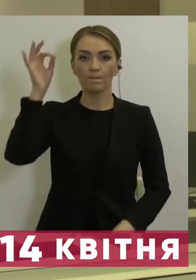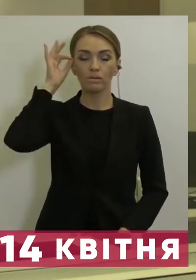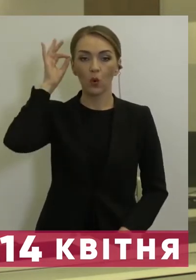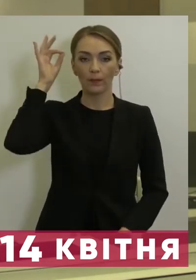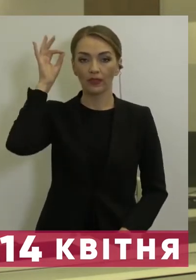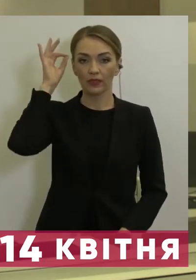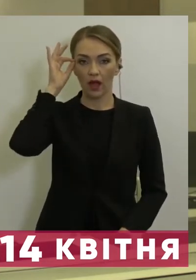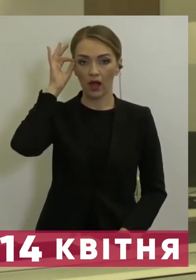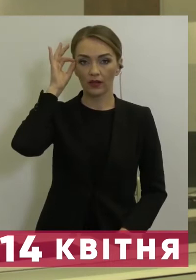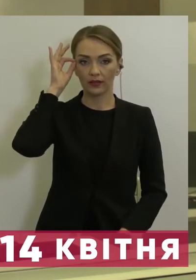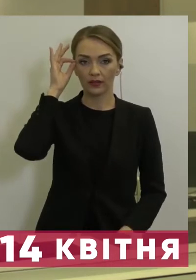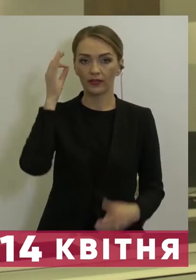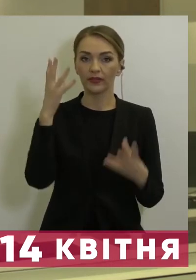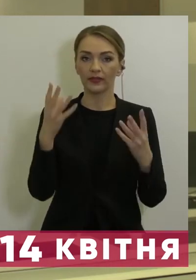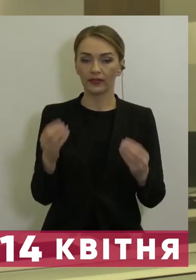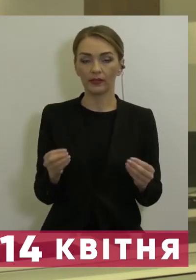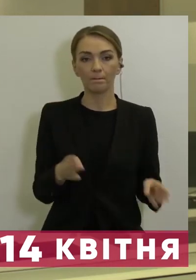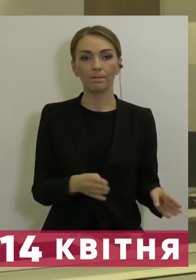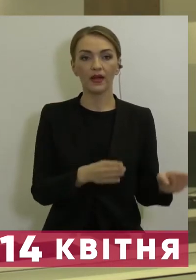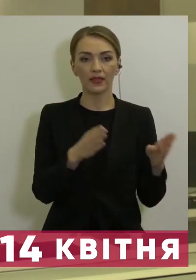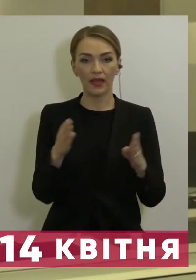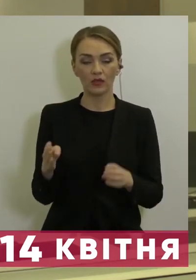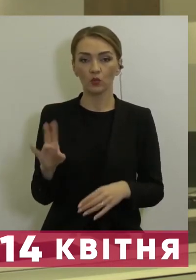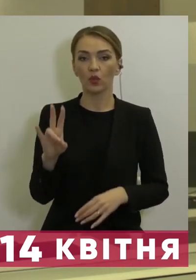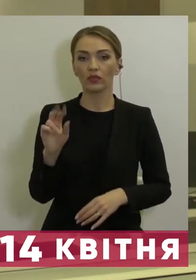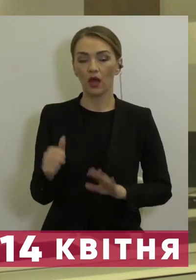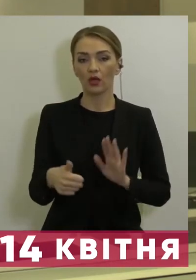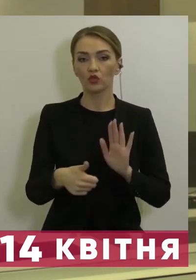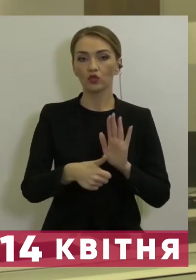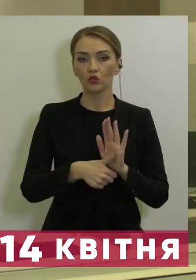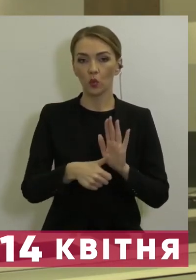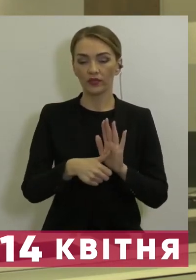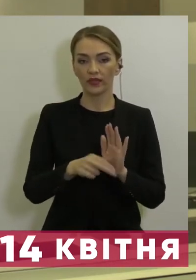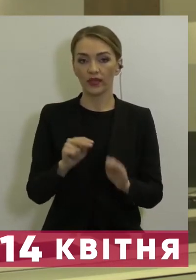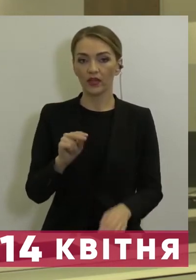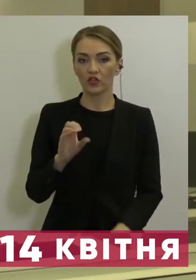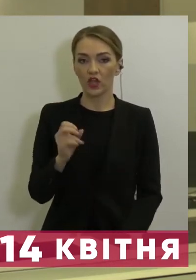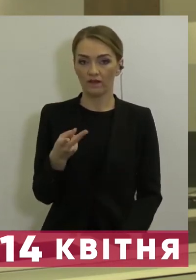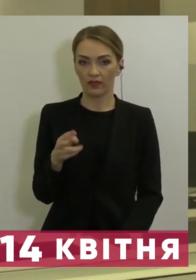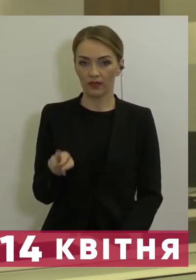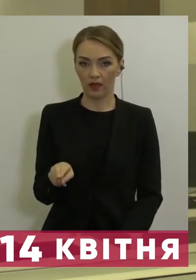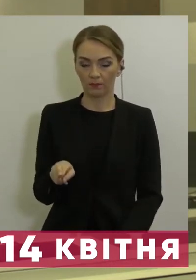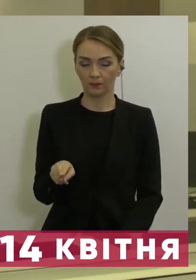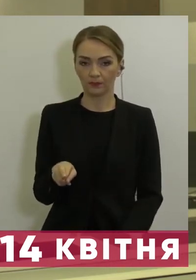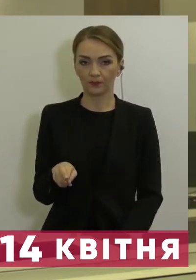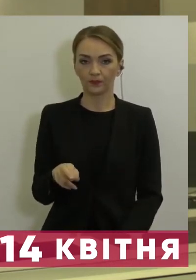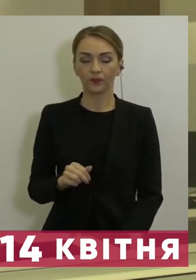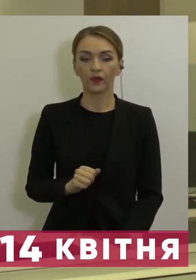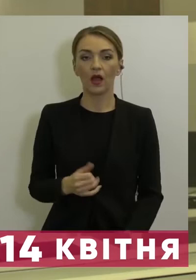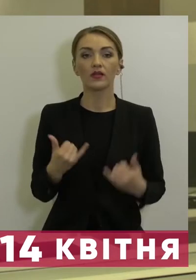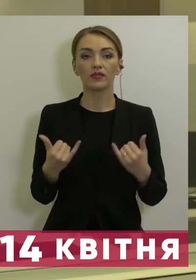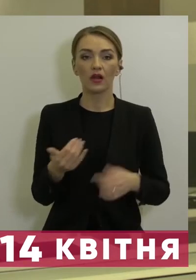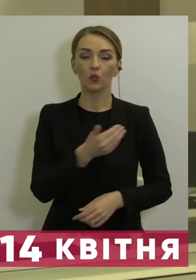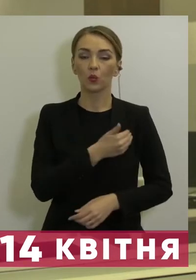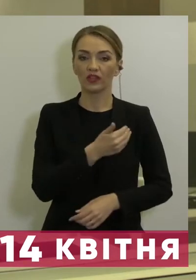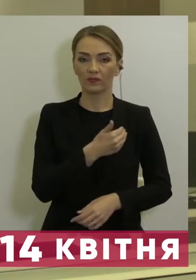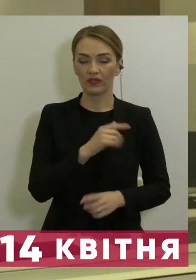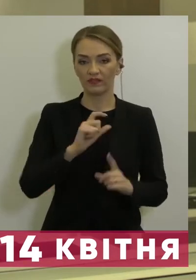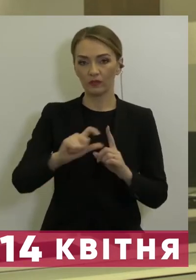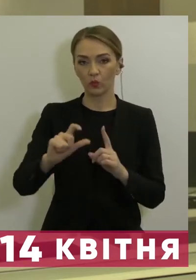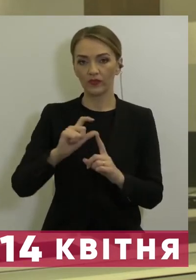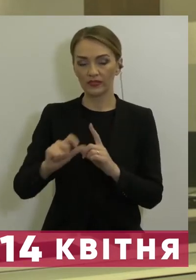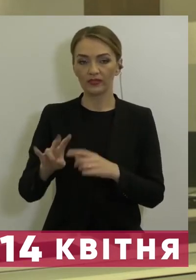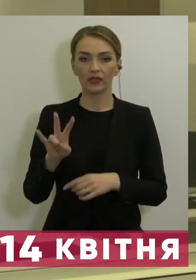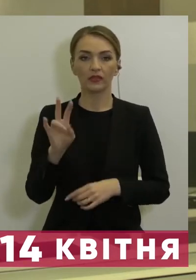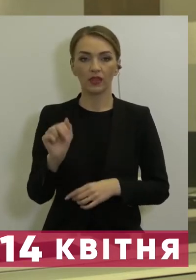Поминальні дні перенесено на 6 червня. Зараз я хотів би